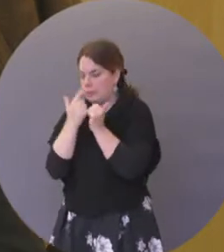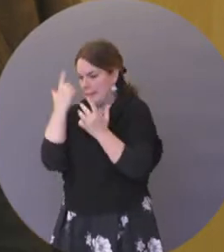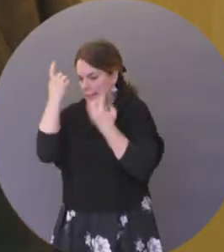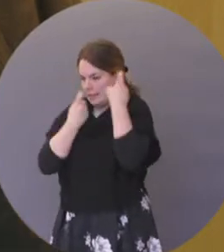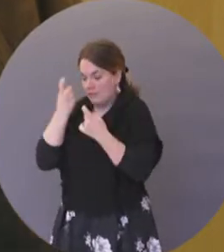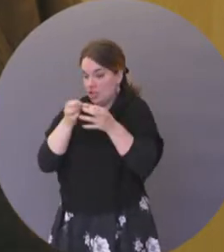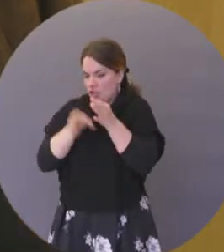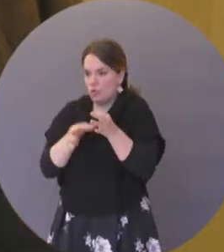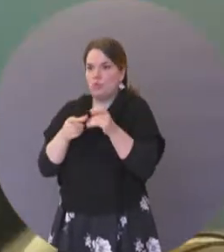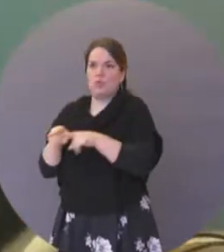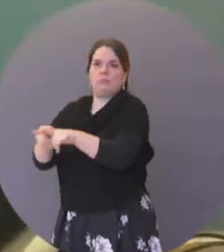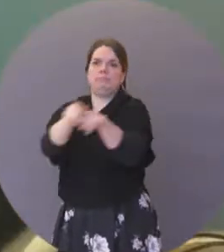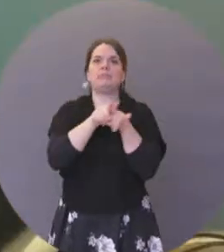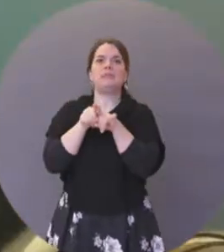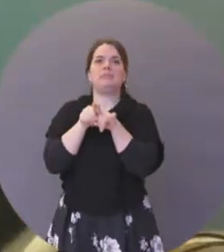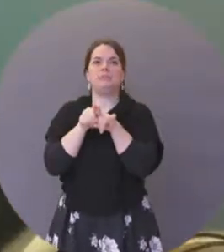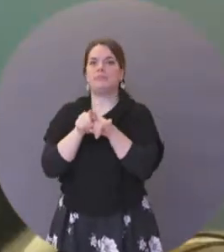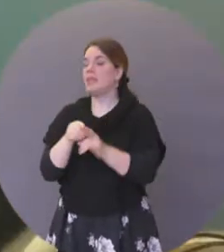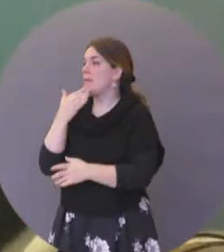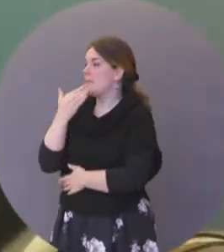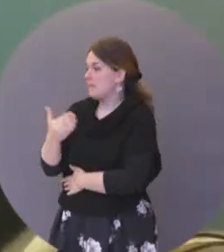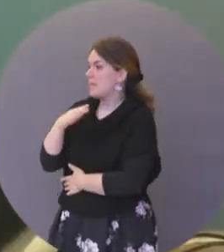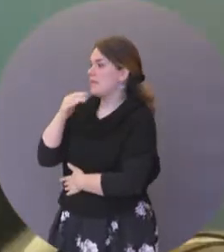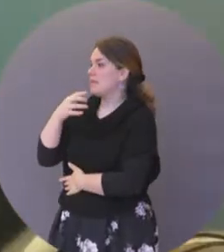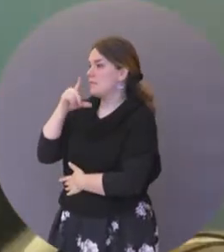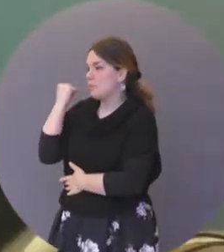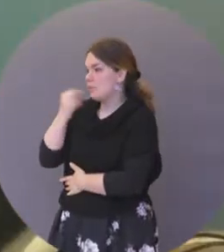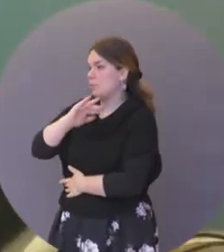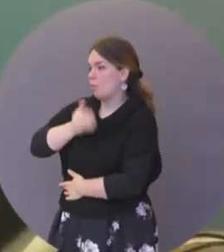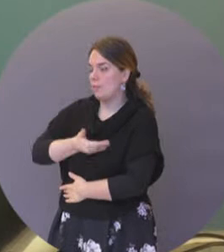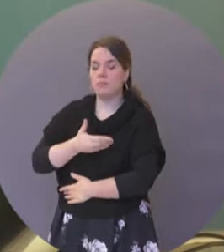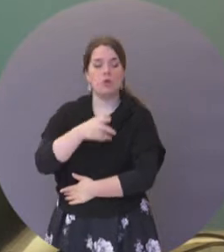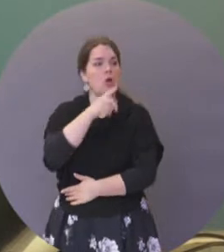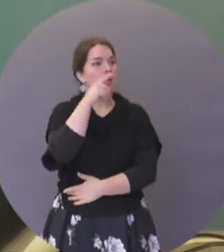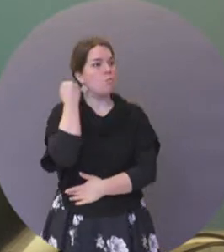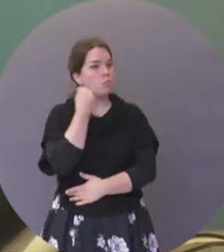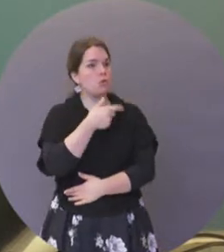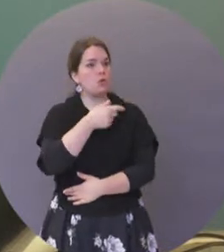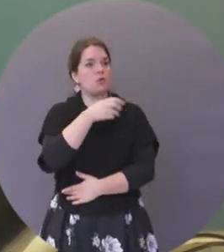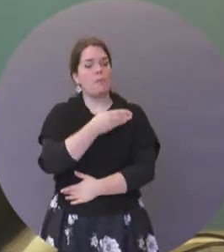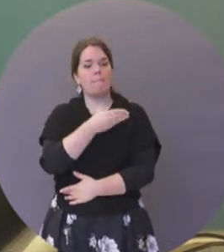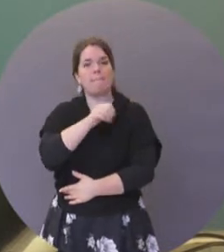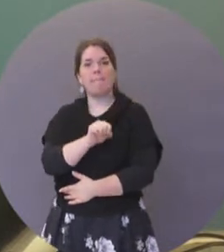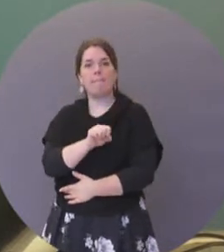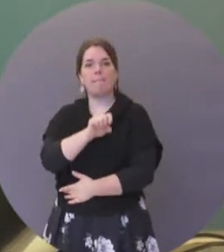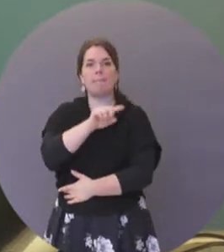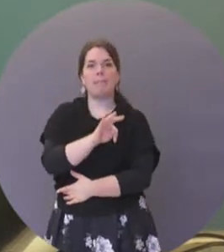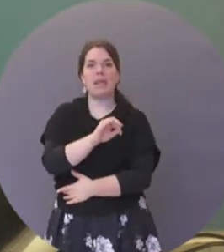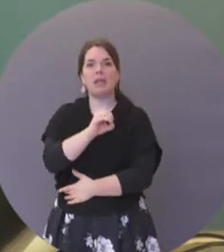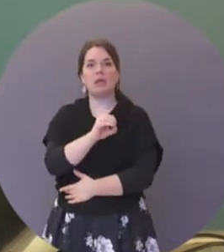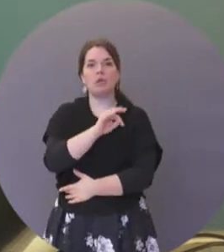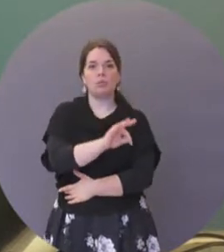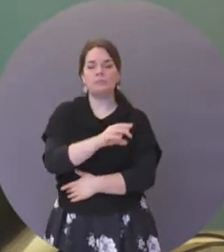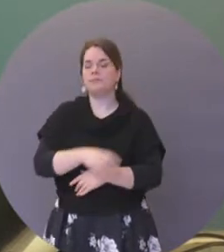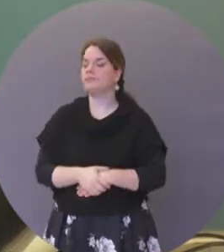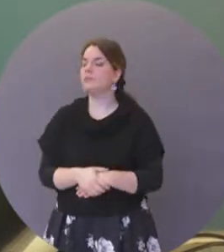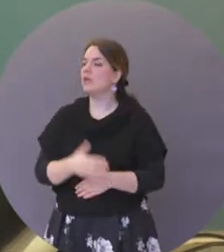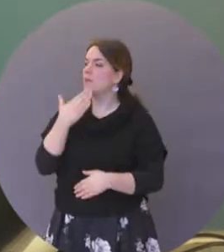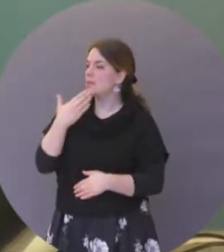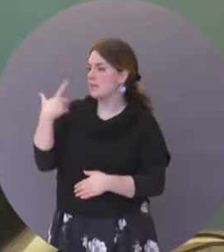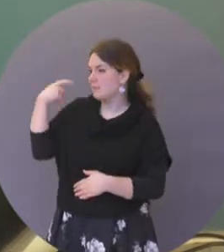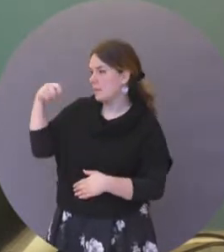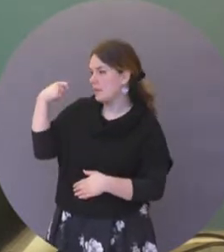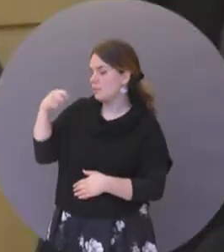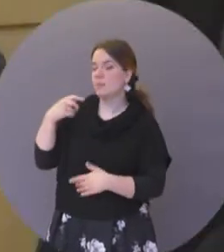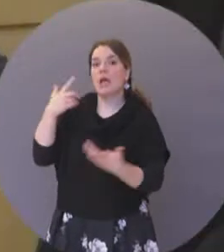Monsieur Bérégovoy monsieur métaux monsieur le Président moi je pense que au travers de ça il faut quand même